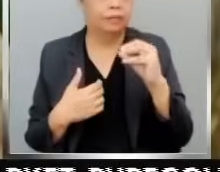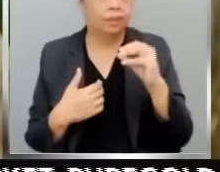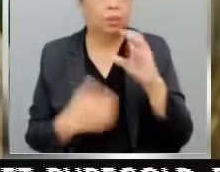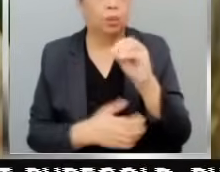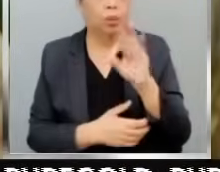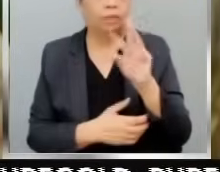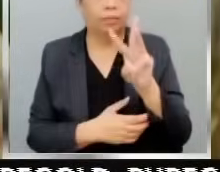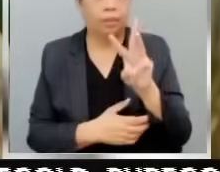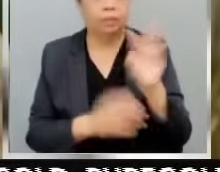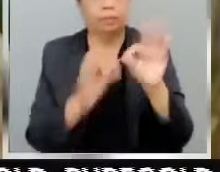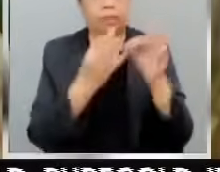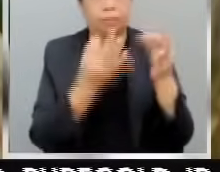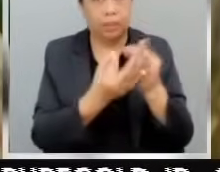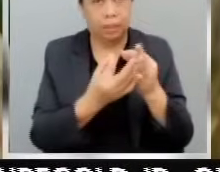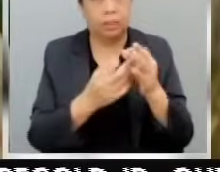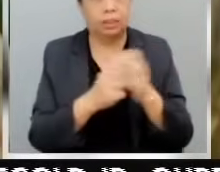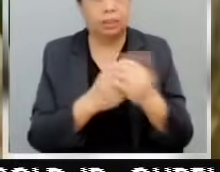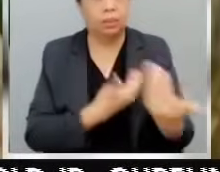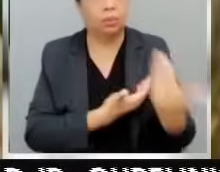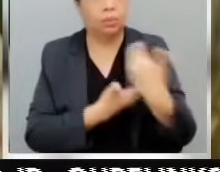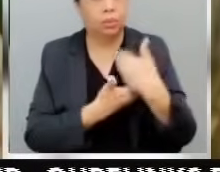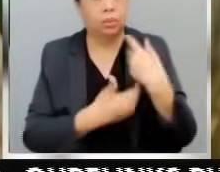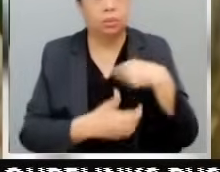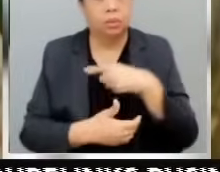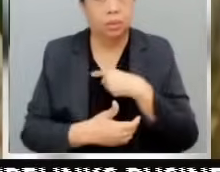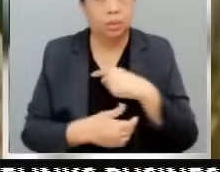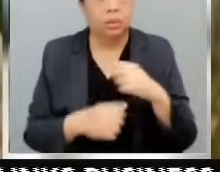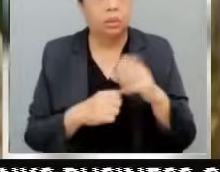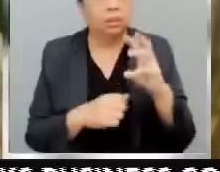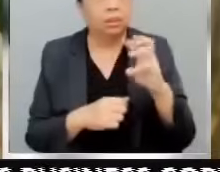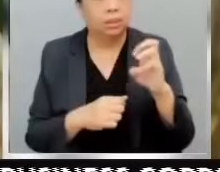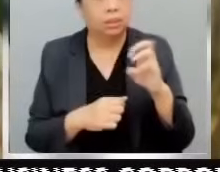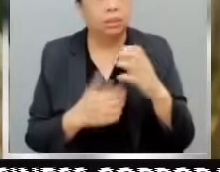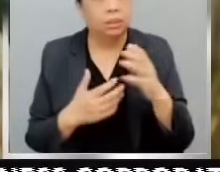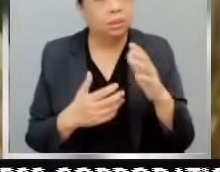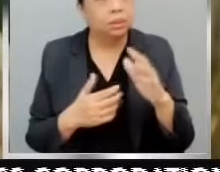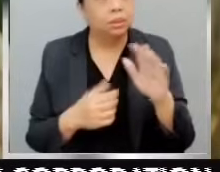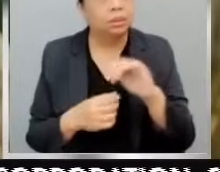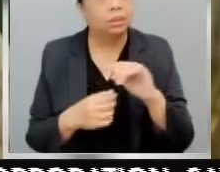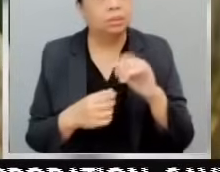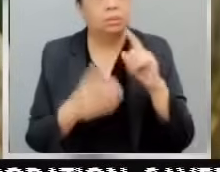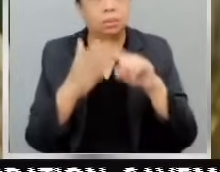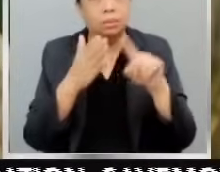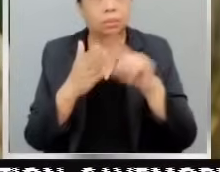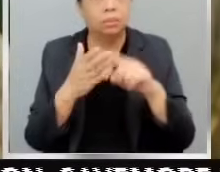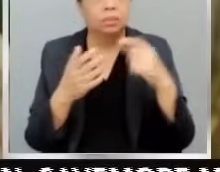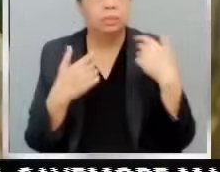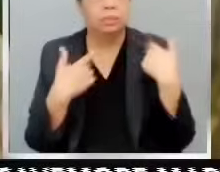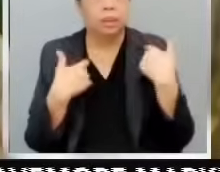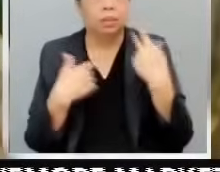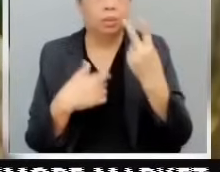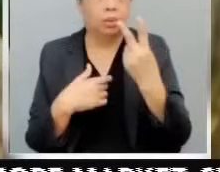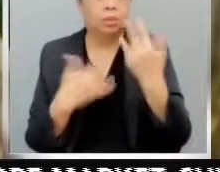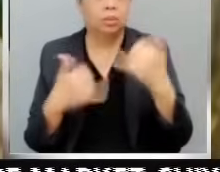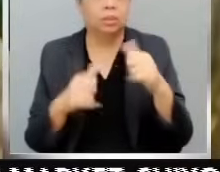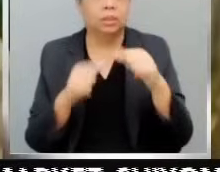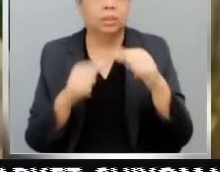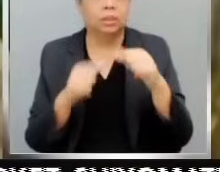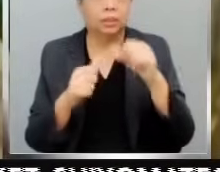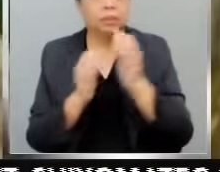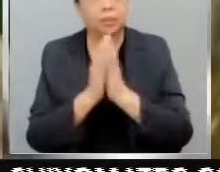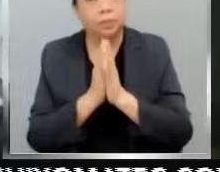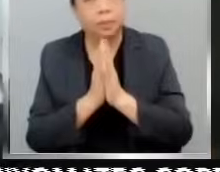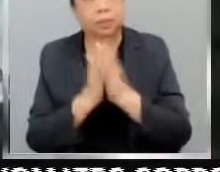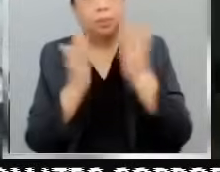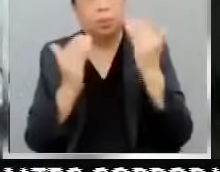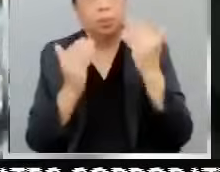families ang sumangguni po sa atin and 648 are accounted for. May dalawa lang na patuloy natin pinagdadasal na hinahanap